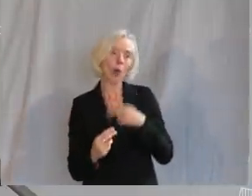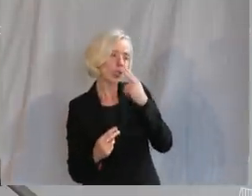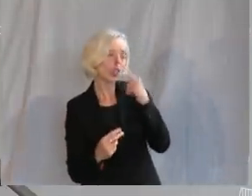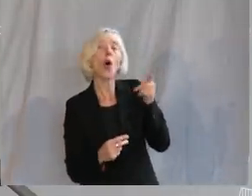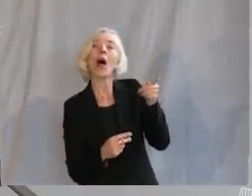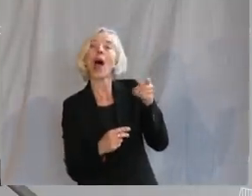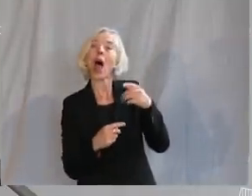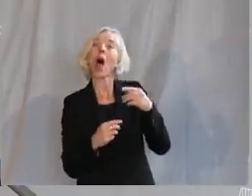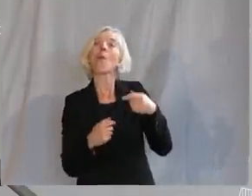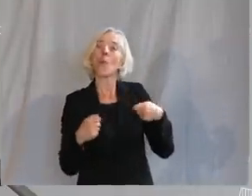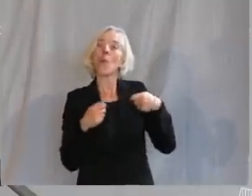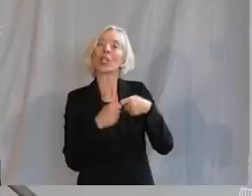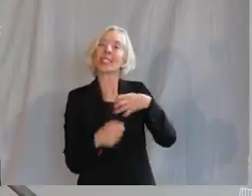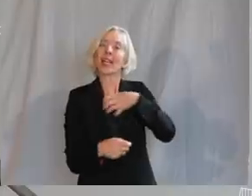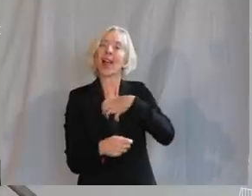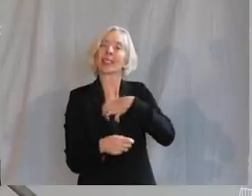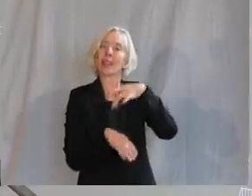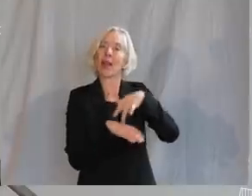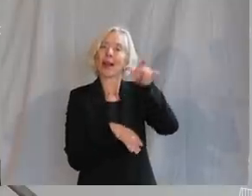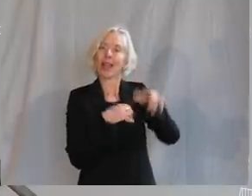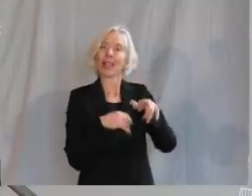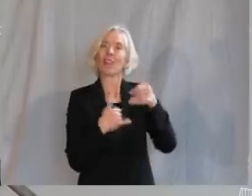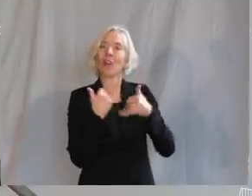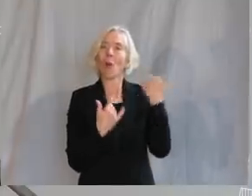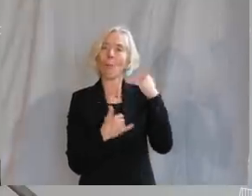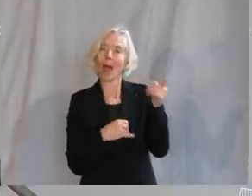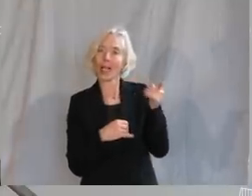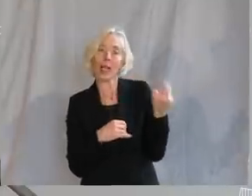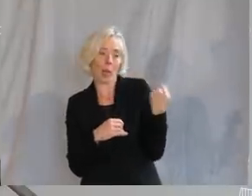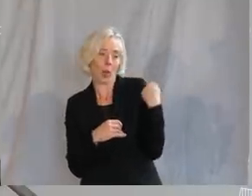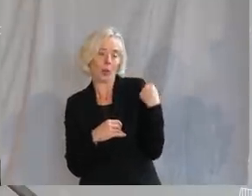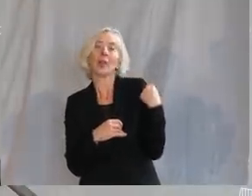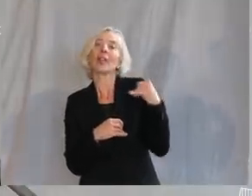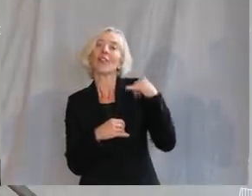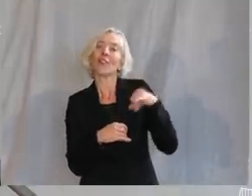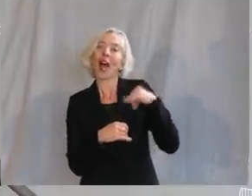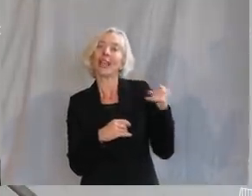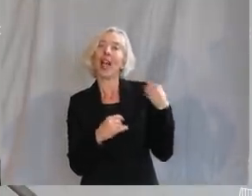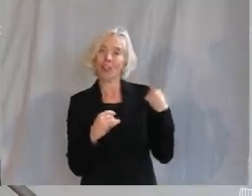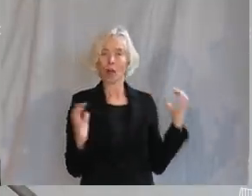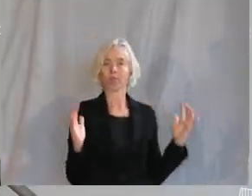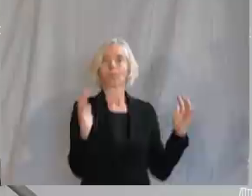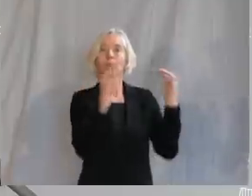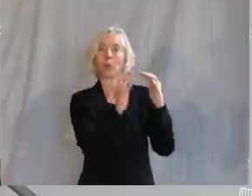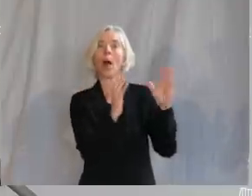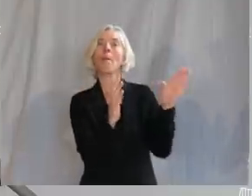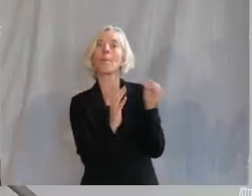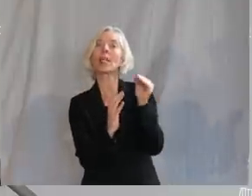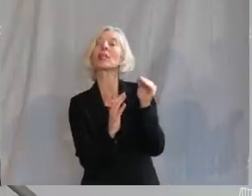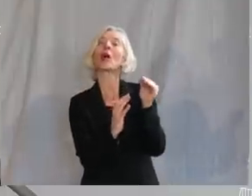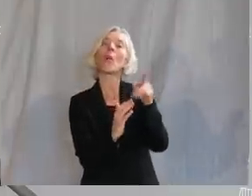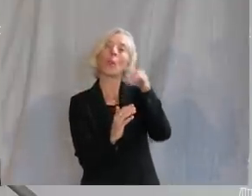die Bundeskanzlerin in der vergangenen Woche mit den 11 Oberbürgermeisterinnen und Oberbürgermeistern der größten deutschen